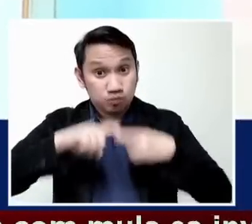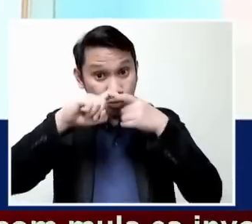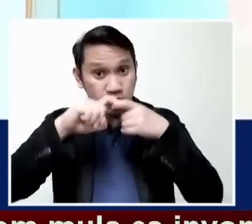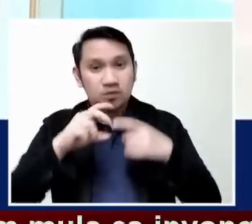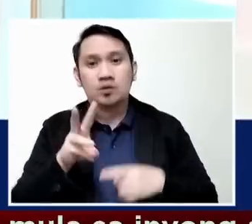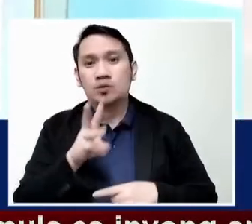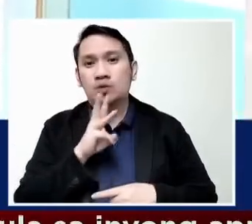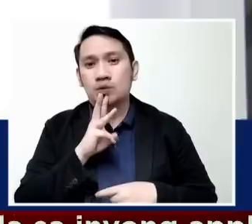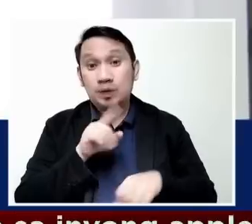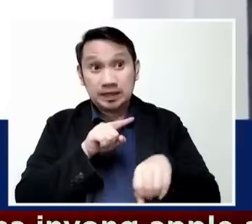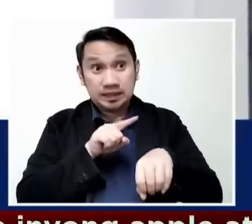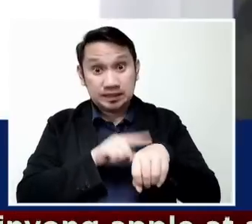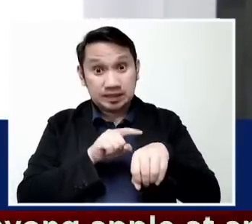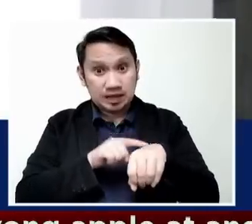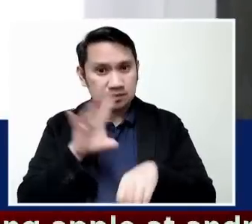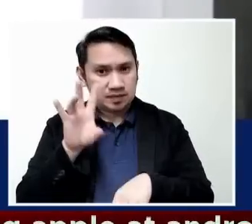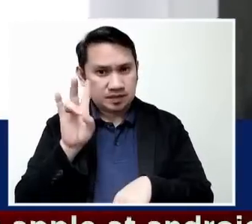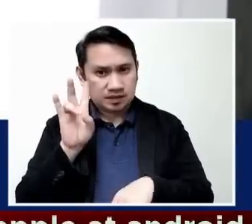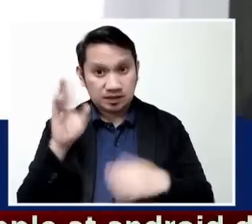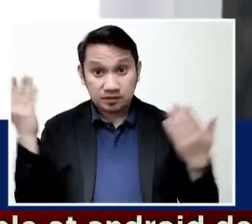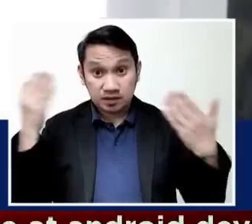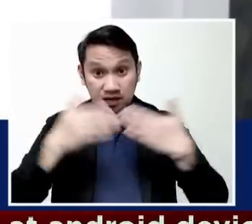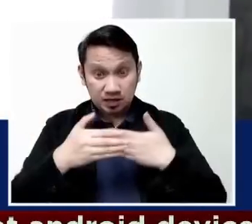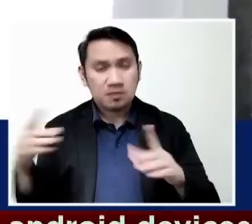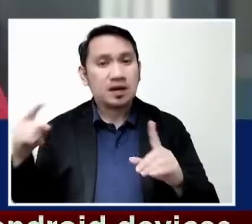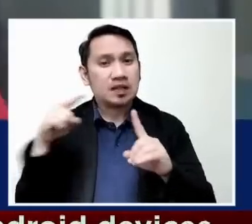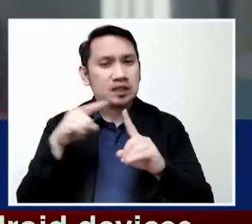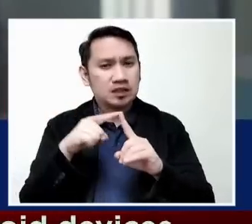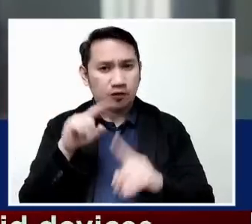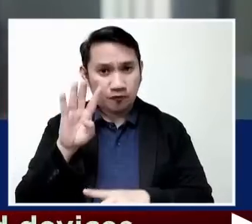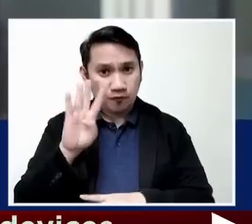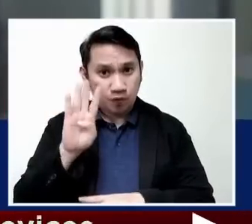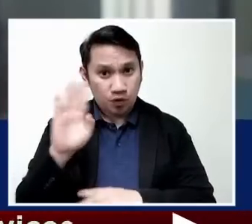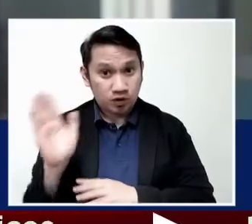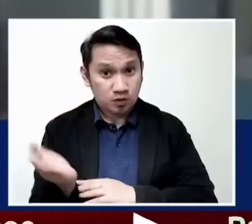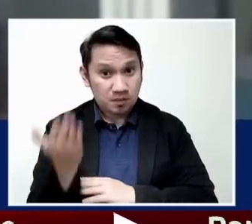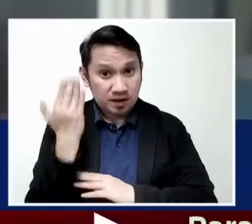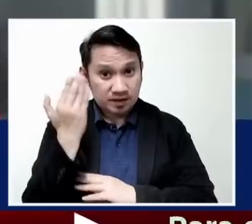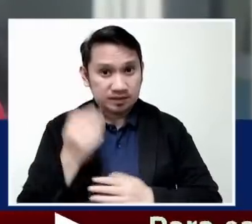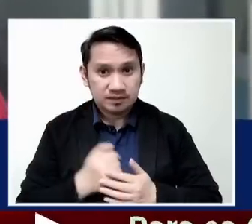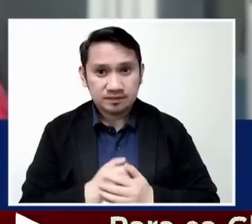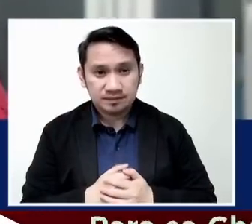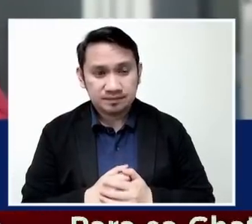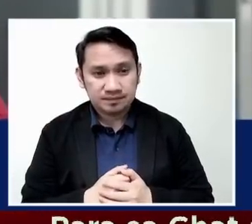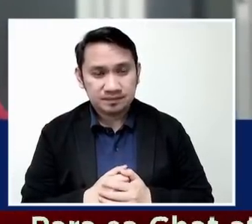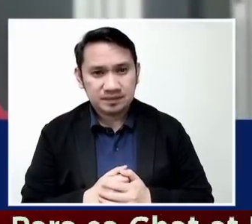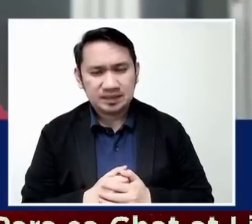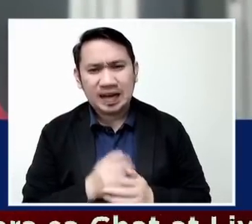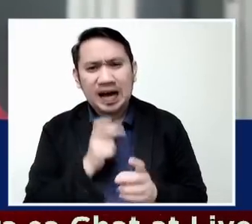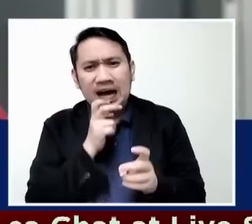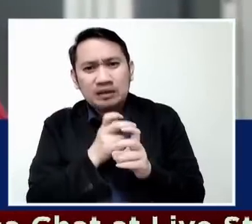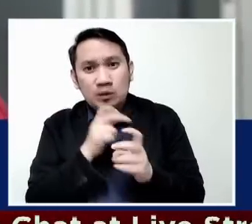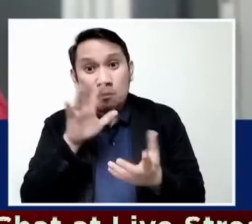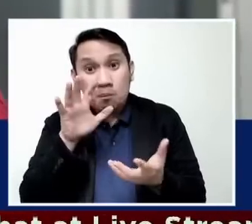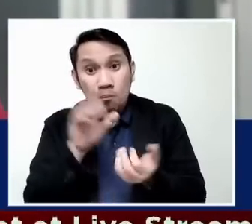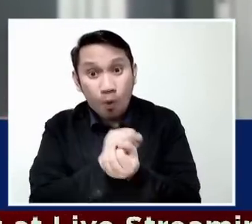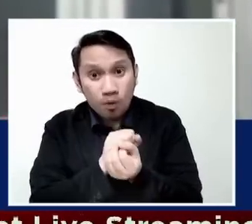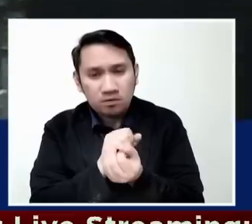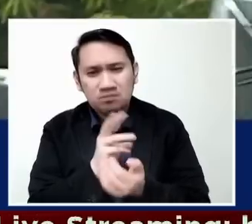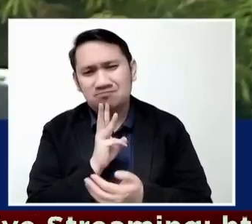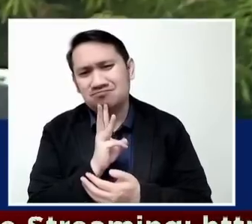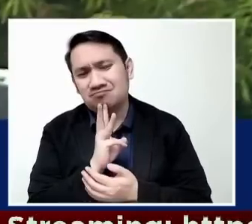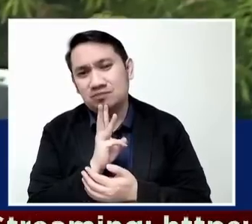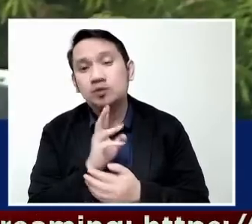tuwing alas 7 ng gabi hanggang alas 4 ng umaga. Mahirap na pag naubusan ng tubig, kaya